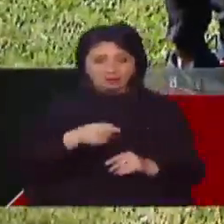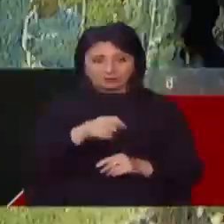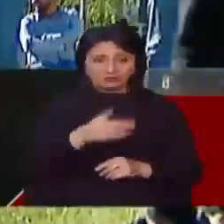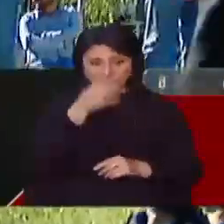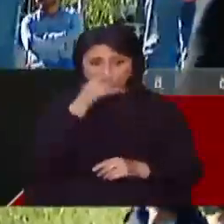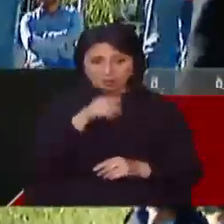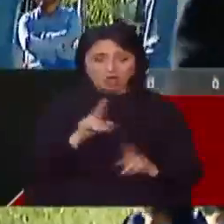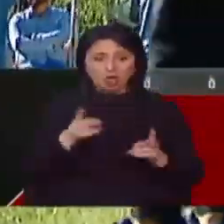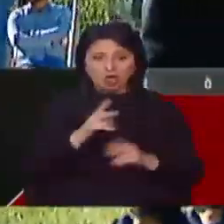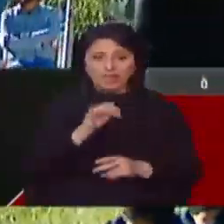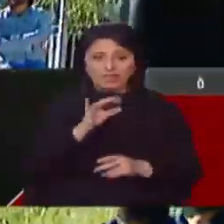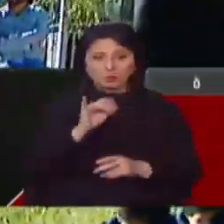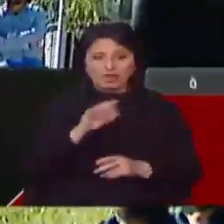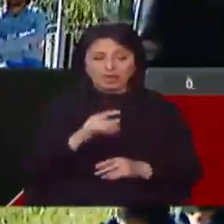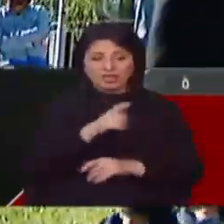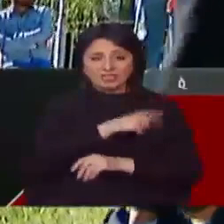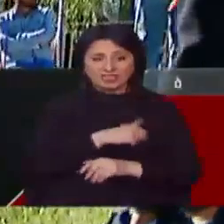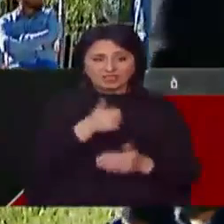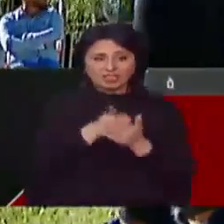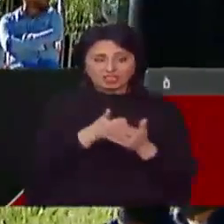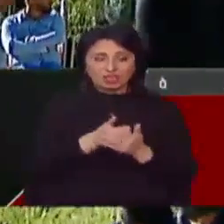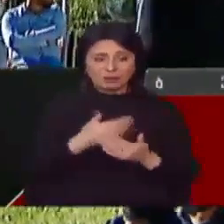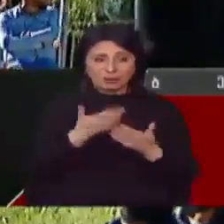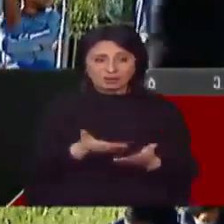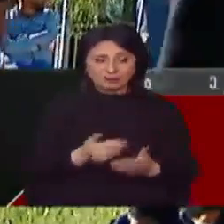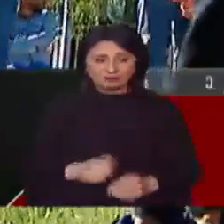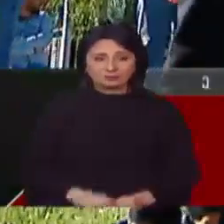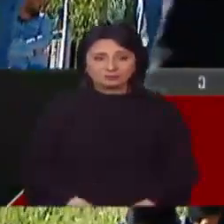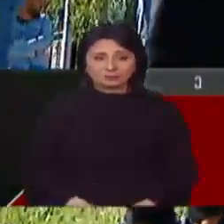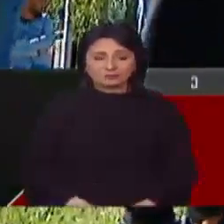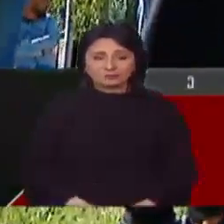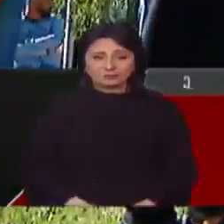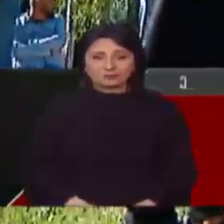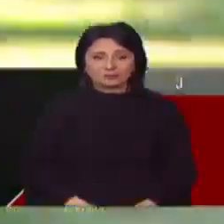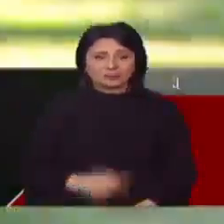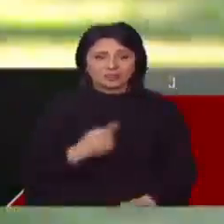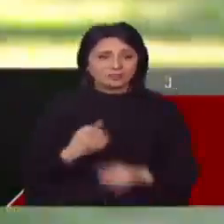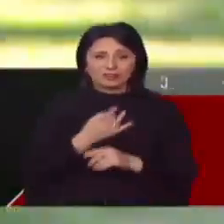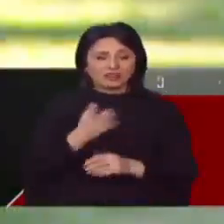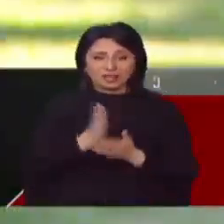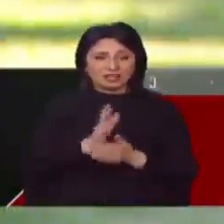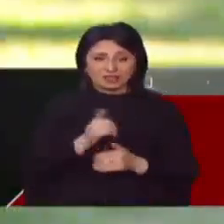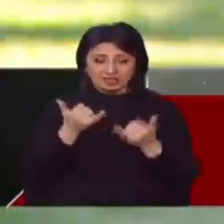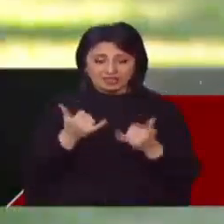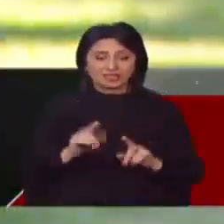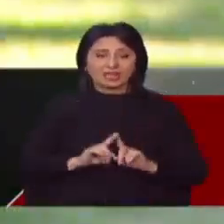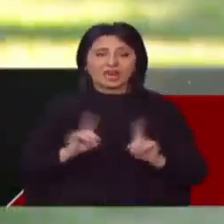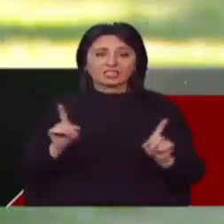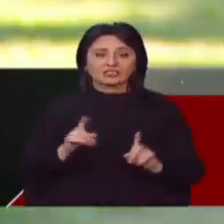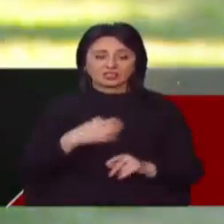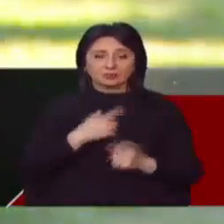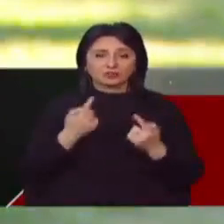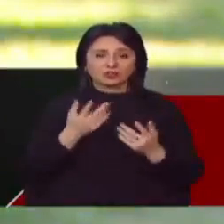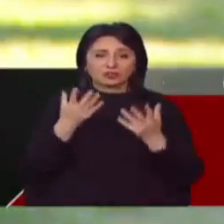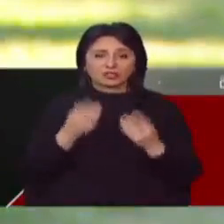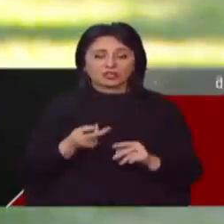გამოავლინა და კლუბ იუნკერების წევრთა შექებაც დაიმსახურა. Პირველად არა ვარ აქ, მაგრამ აი დღეს განსაკუთრებულად